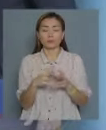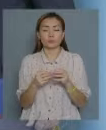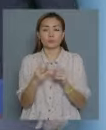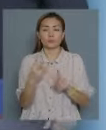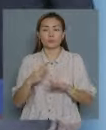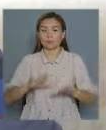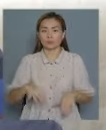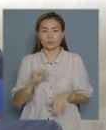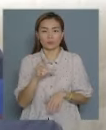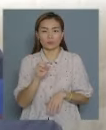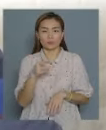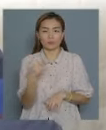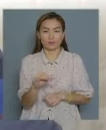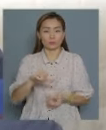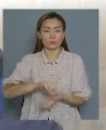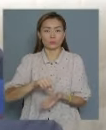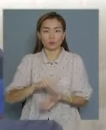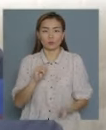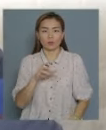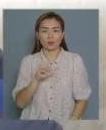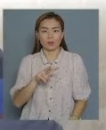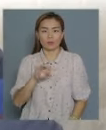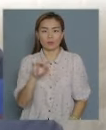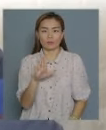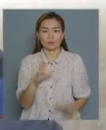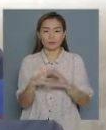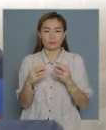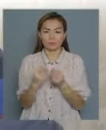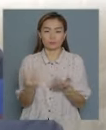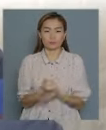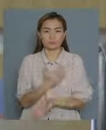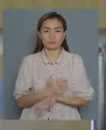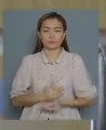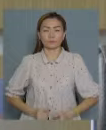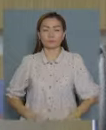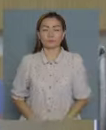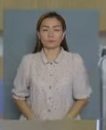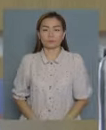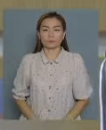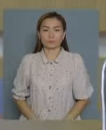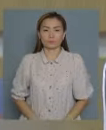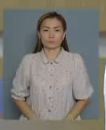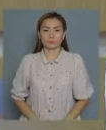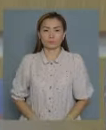үшінші орын Исатай ауданынан қатысқан Шобалаевтар отбасына бұйырды. Нұрайым Махонова, Тілек Қабылғұмаров, жаңалық қызметі.